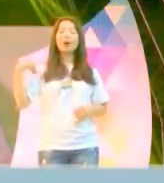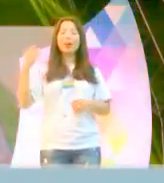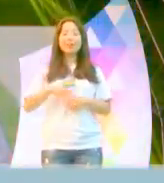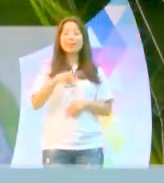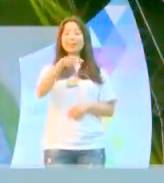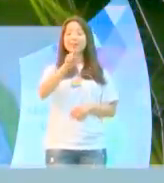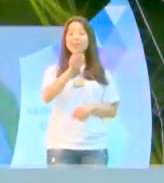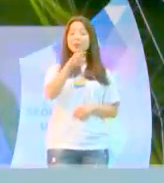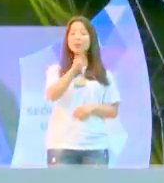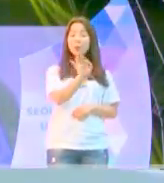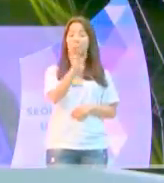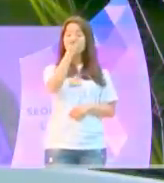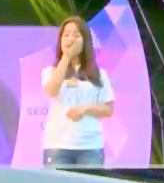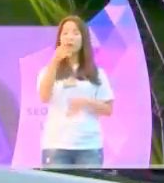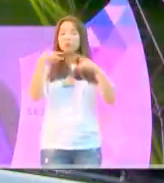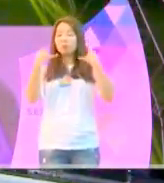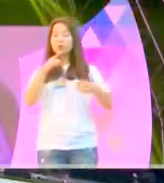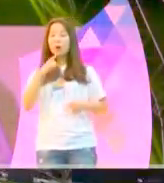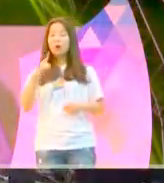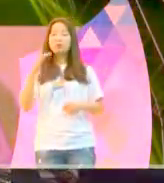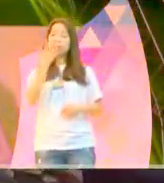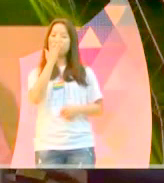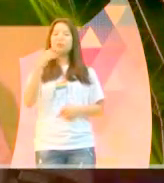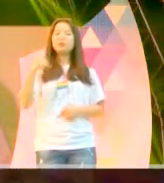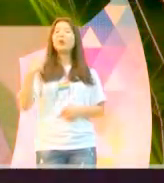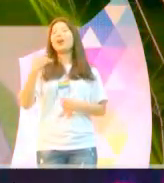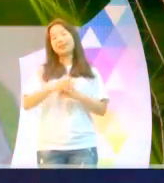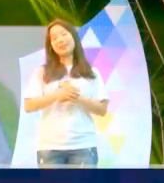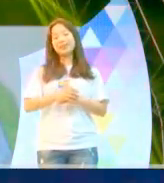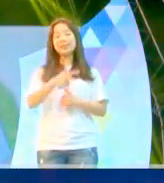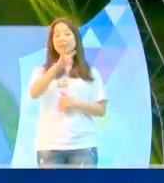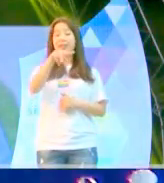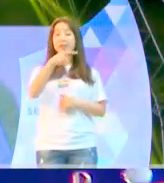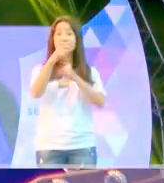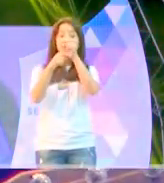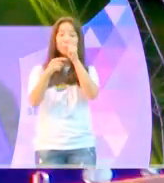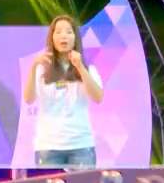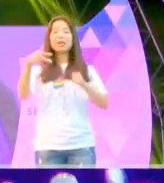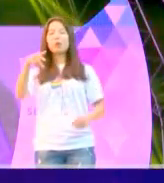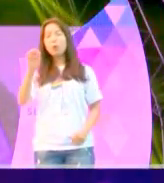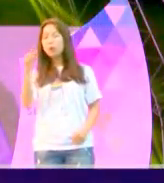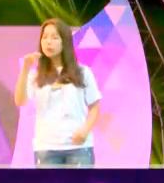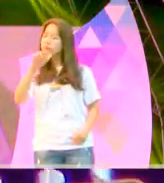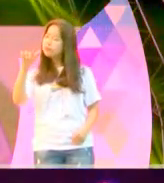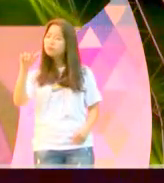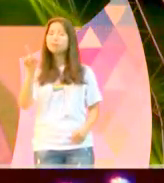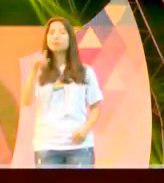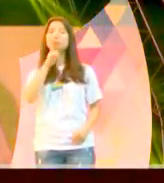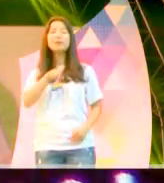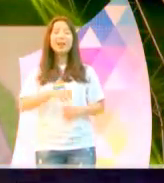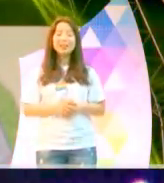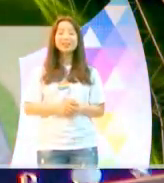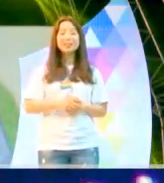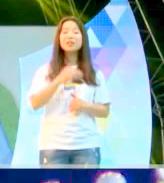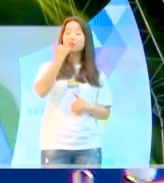샹송 좋아하지만 프로는 잘못해 폼마이 샹떼 재즈 좋지만 오그멘트가 뭐 어쩌구 저쩌구